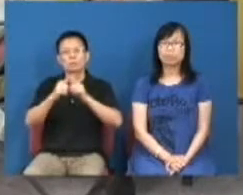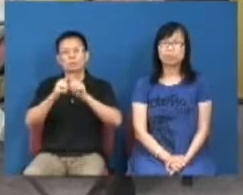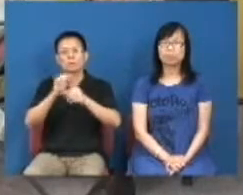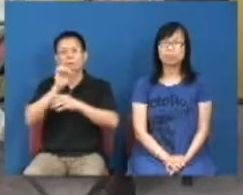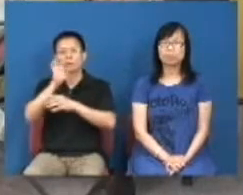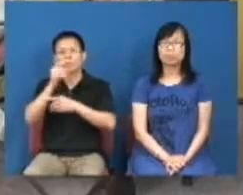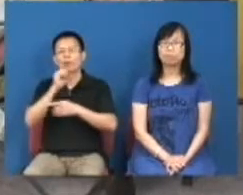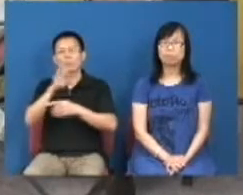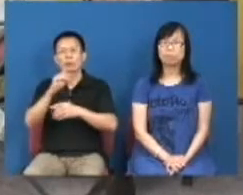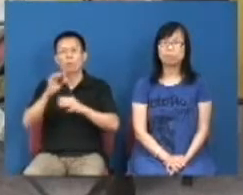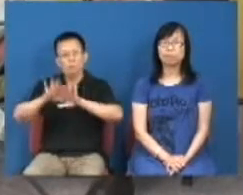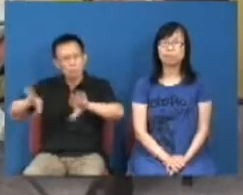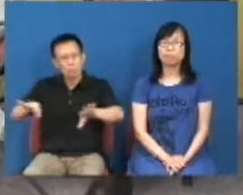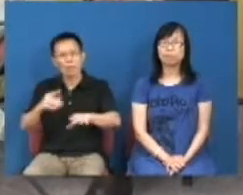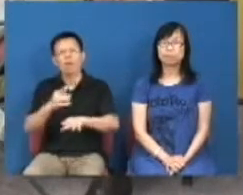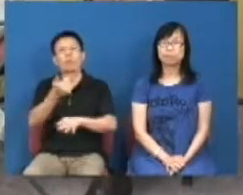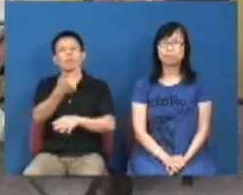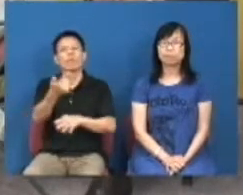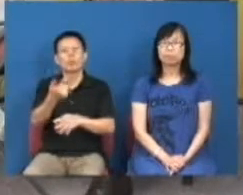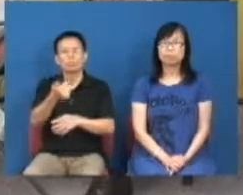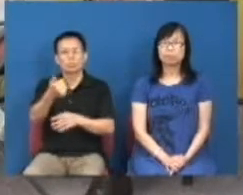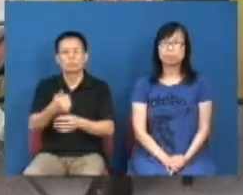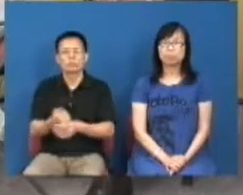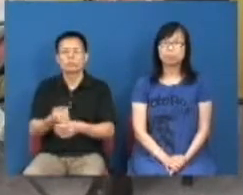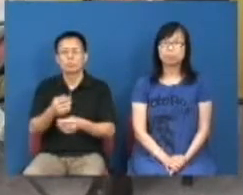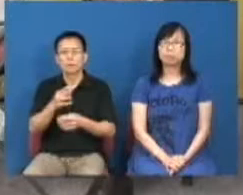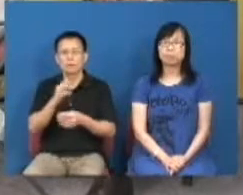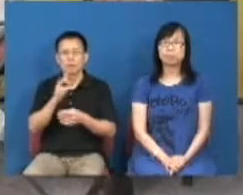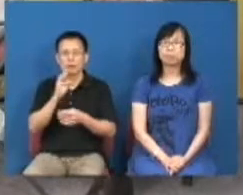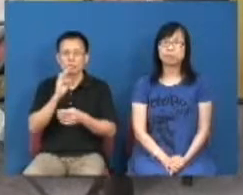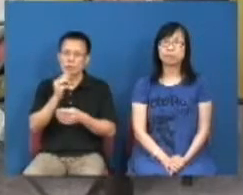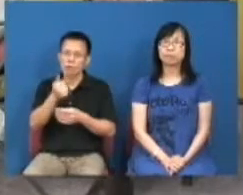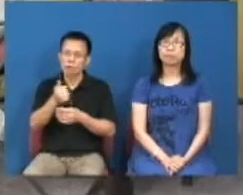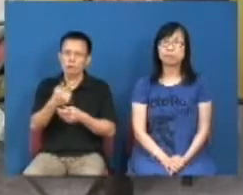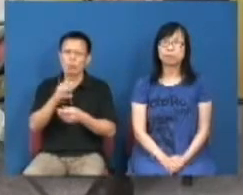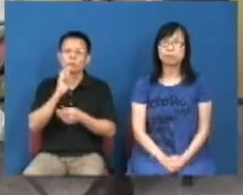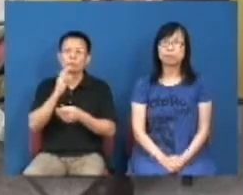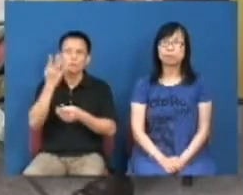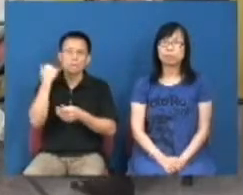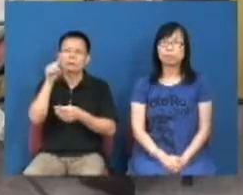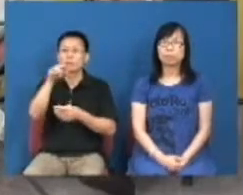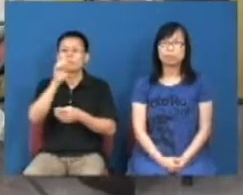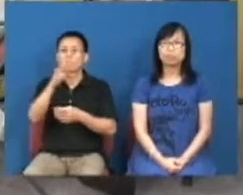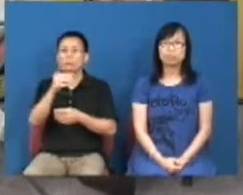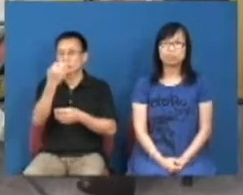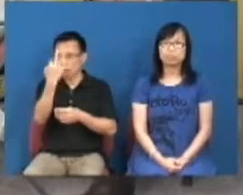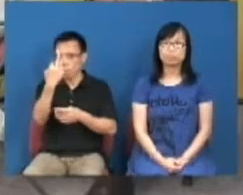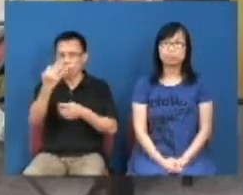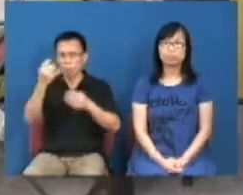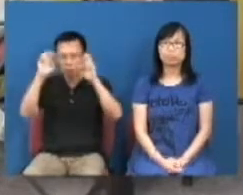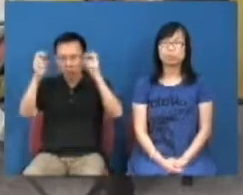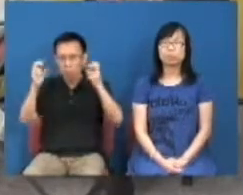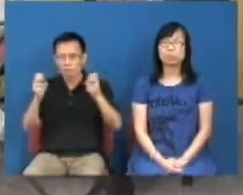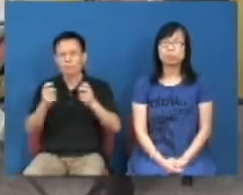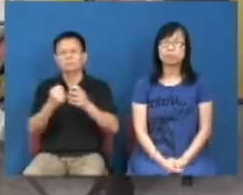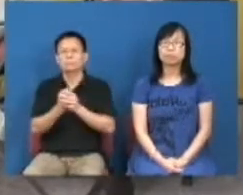處。調解真係好多好處啦，點止係你正話蒲職師你所講嗰三大項目，其實默默